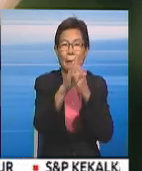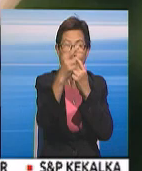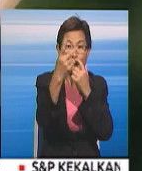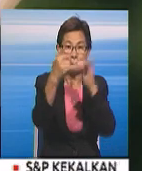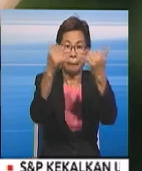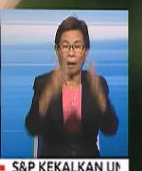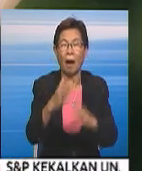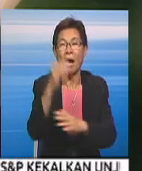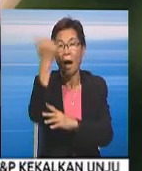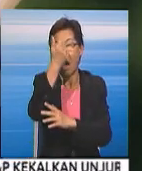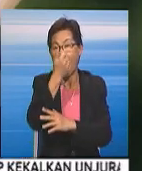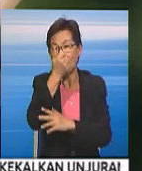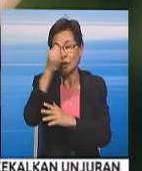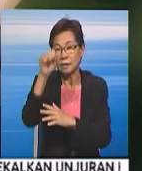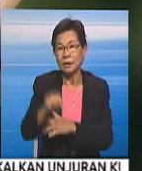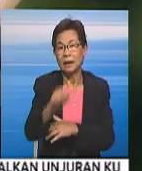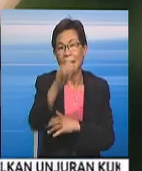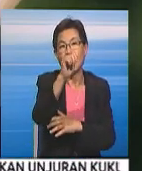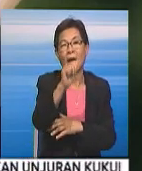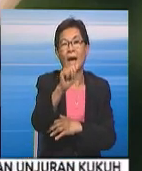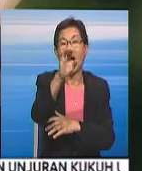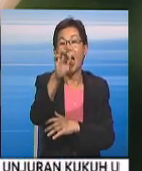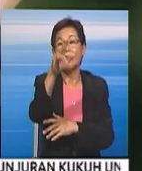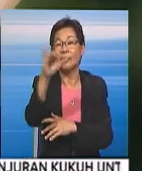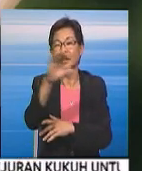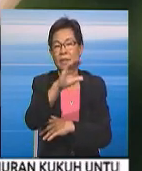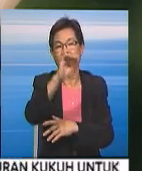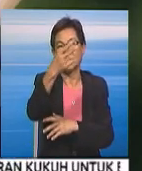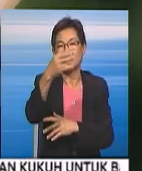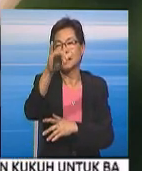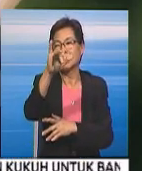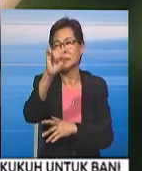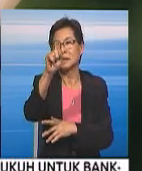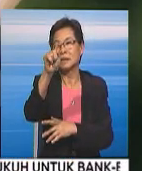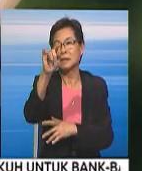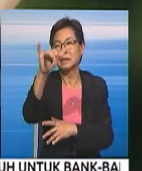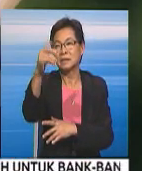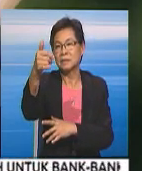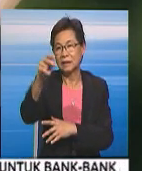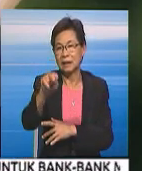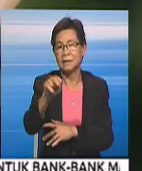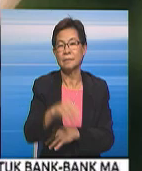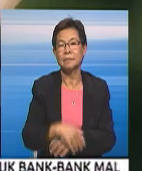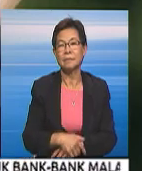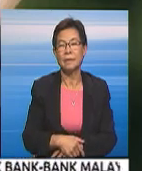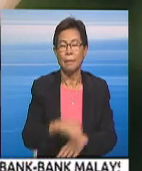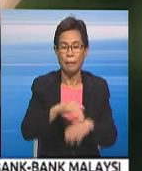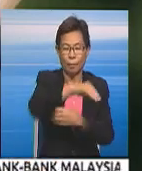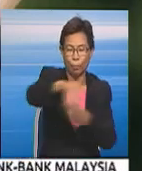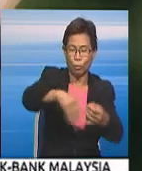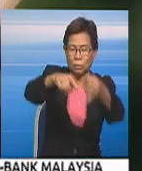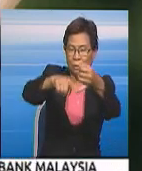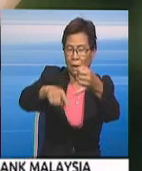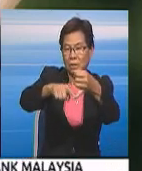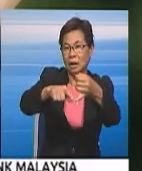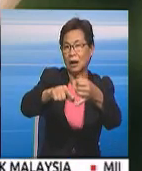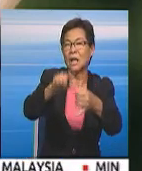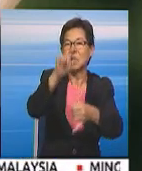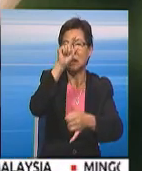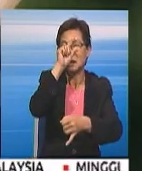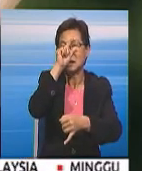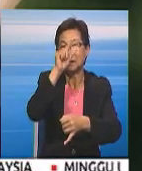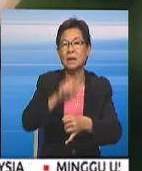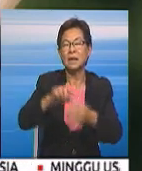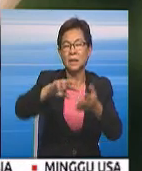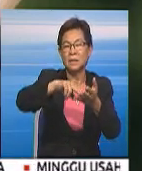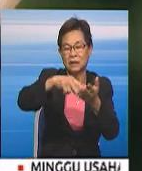pemain Afrika Selatan, Eric Van Druyen dan Christian Bezuidenhout. Pada pusingan akhir, Green membuat jatuhan